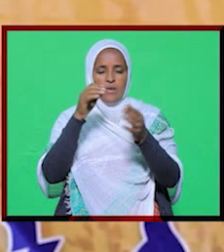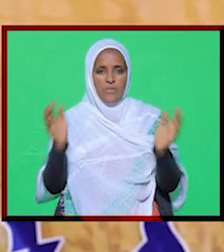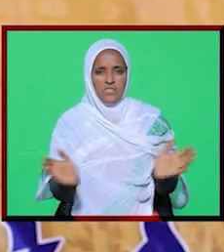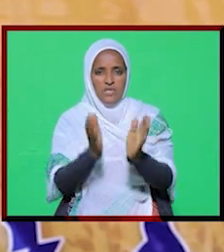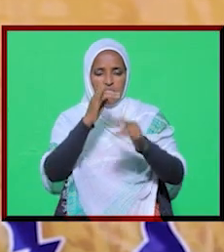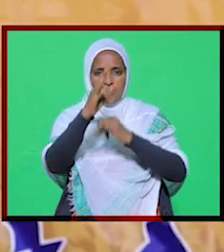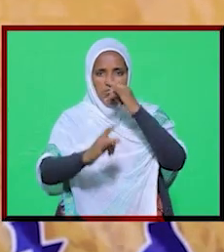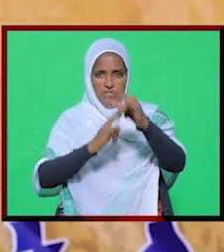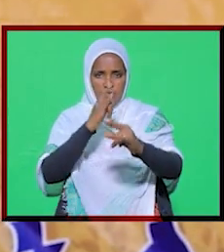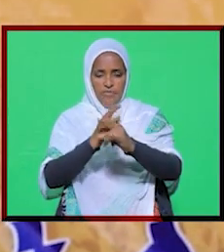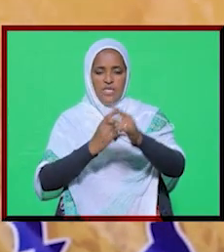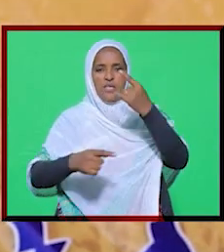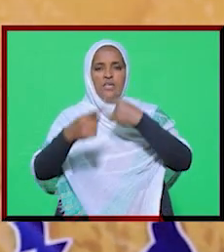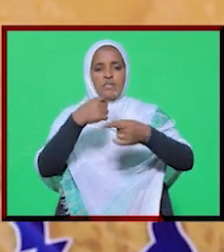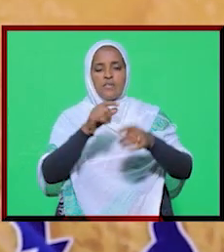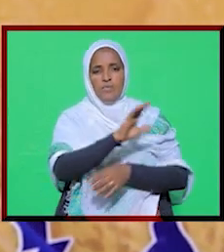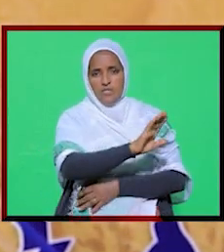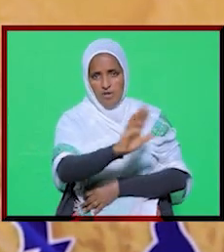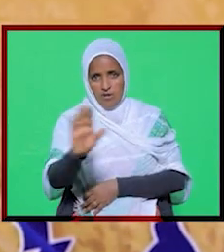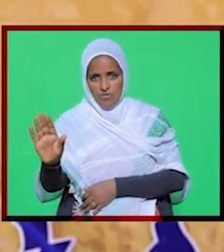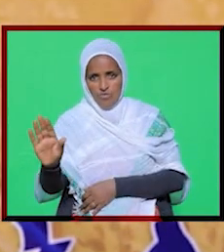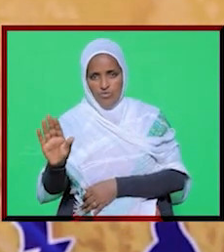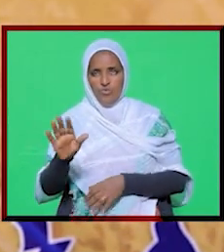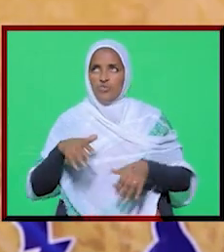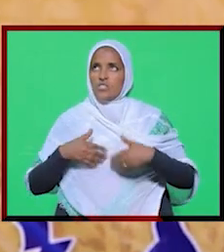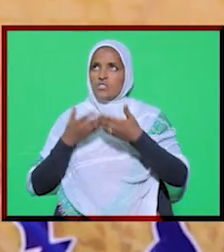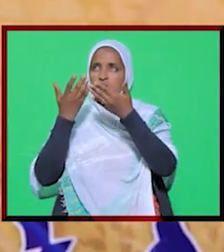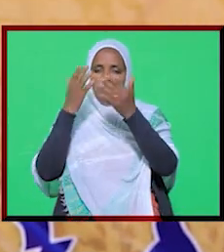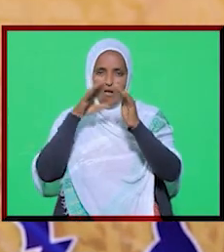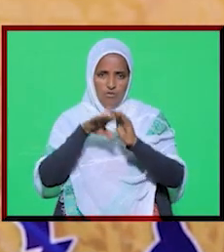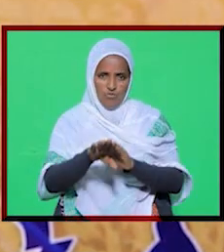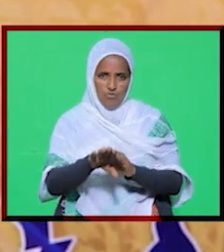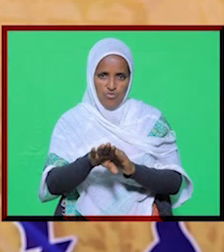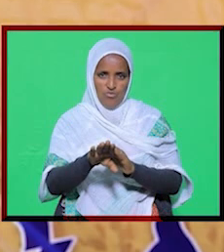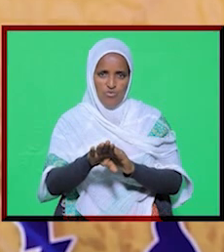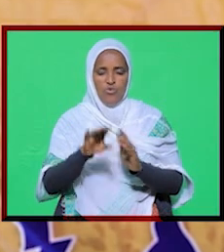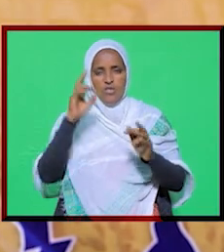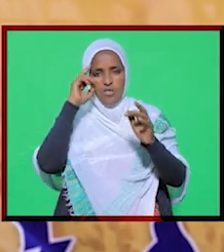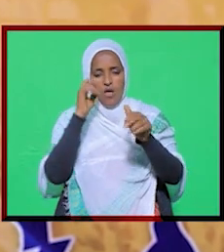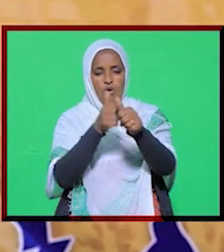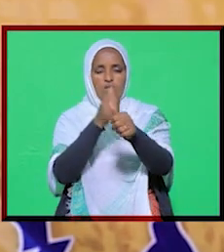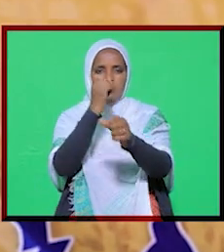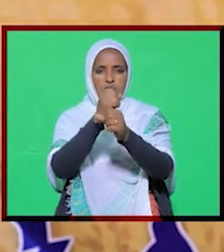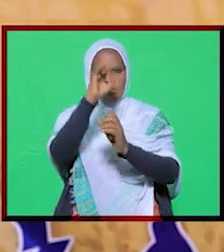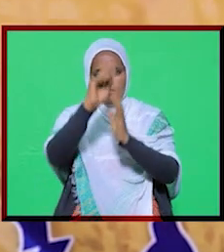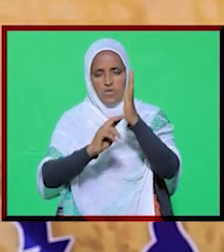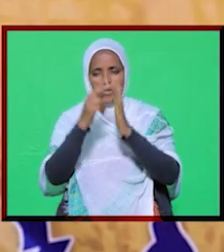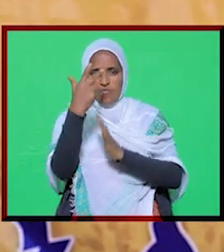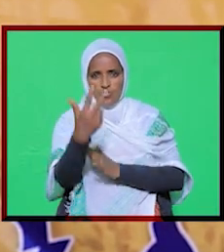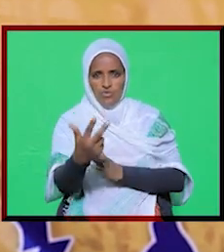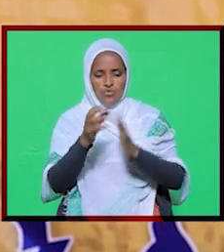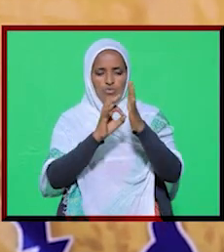የመጽናናት ዘመን እንዲመጣላችሁ ንስሐ ግቡ። የሐዋርያት ሥራ ምዕራፍ